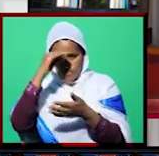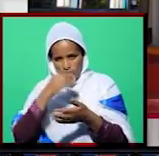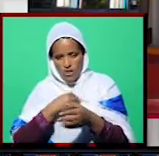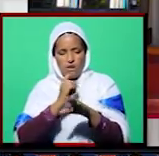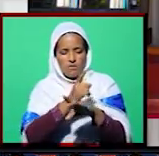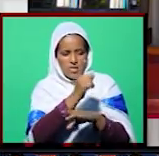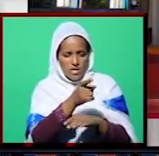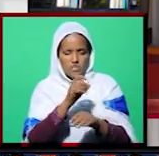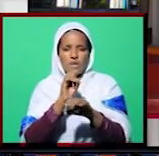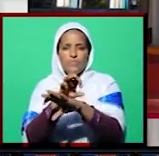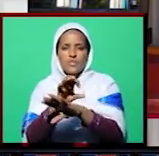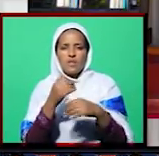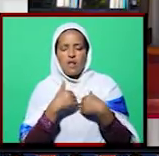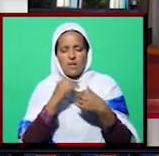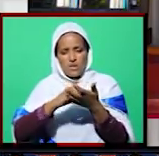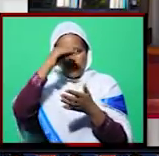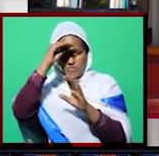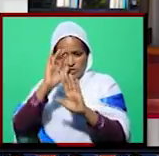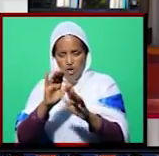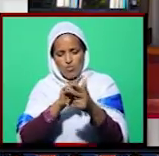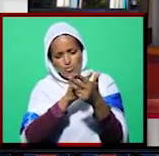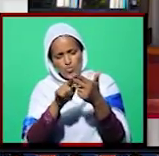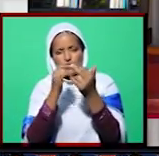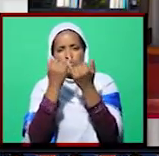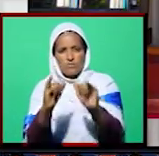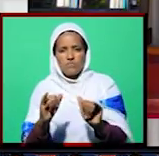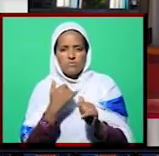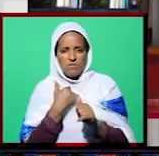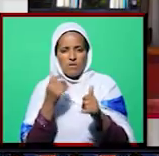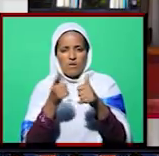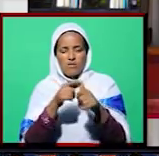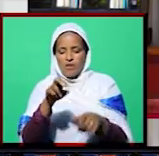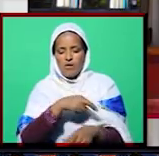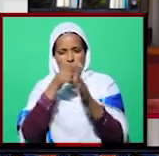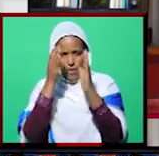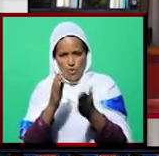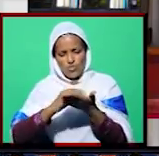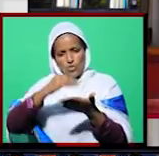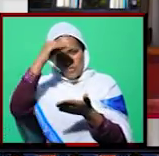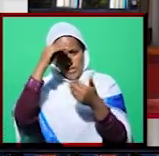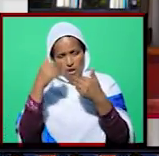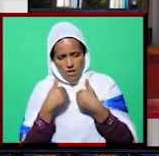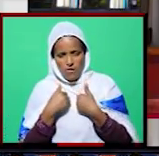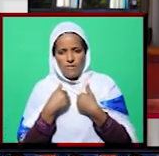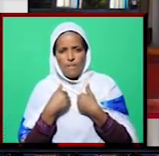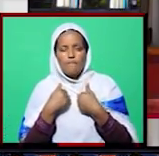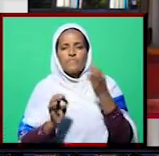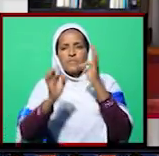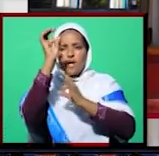በቅዳሴ ውስጥ ትምህርት አለ፣ ተክሳጽ አለ፣ ምክር አለ። ትምህርት ራሱ ሶስት አይነት ነው። ሃይማኖታዊ ትምህርት